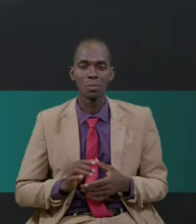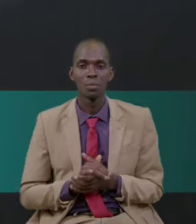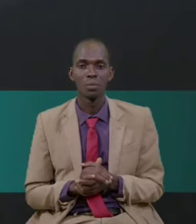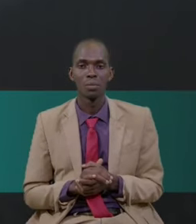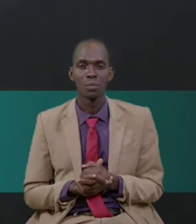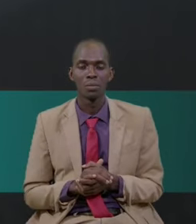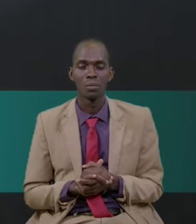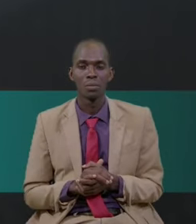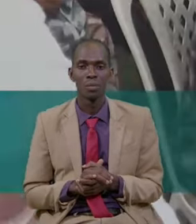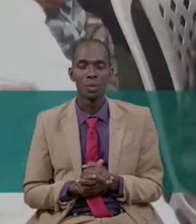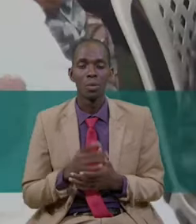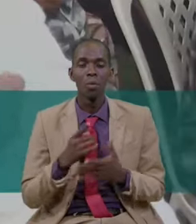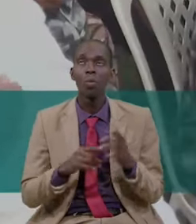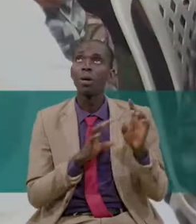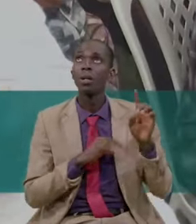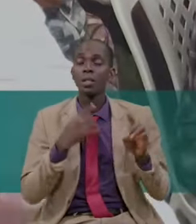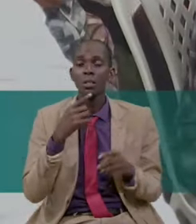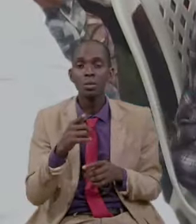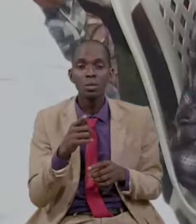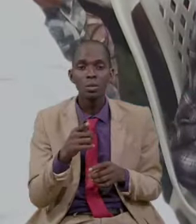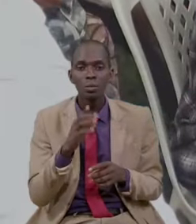Qu'est-ce qu'il te dit?